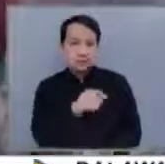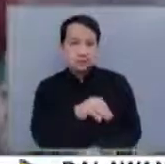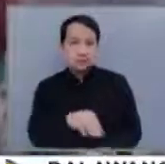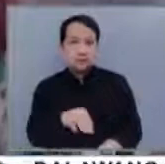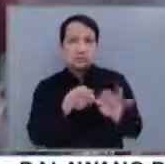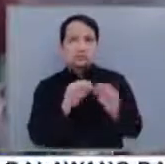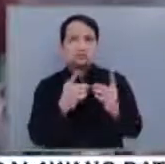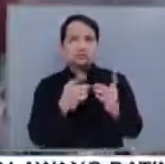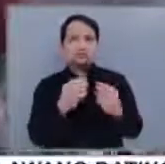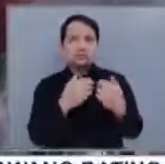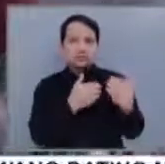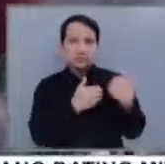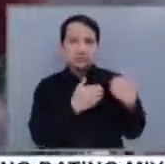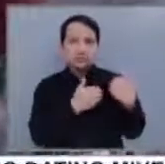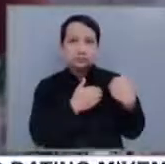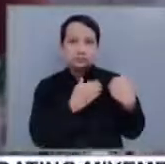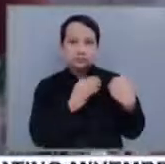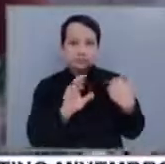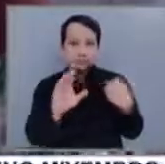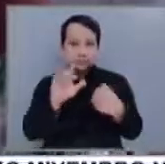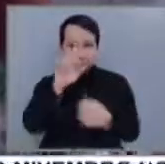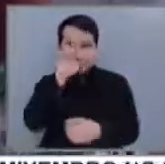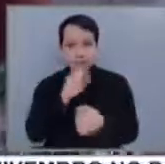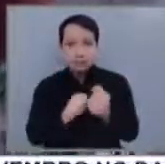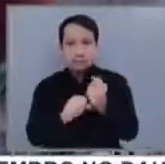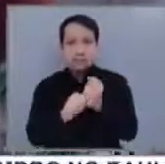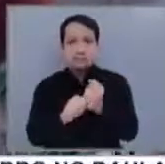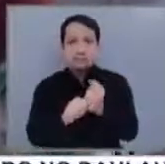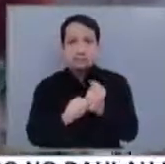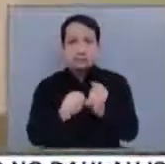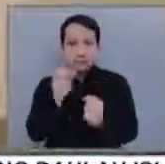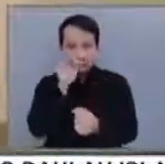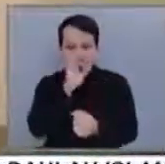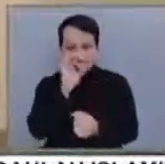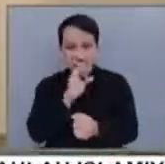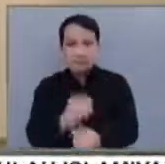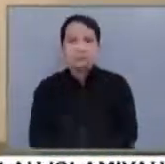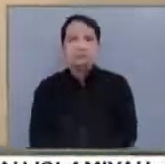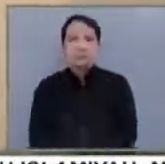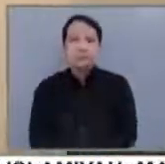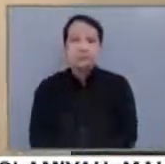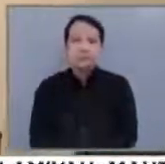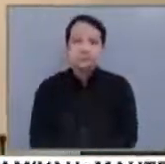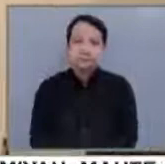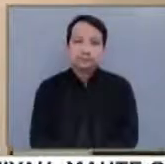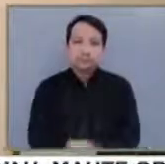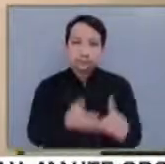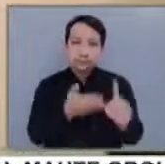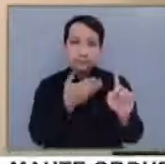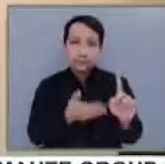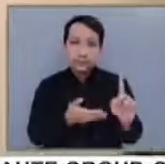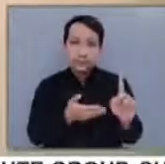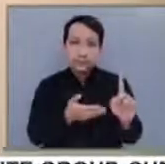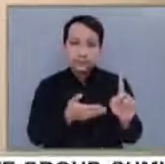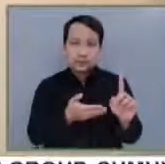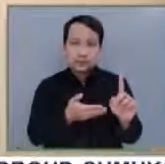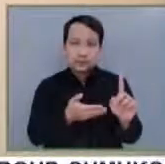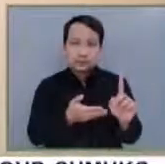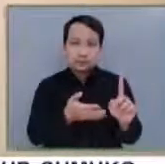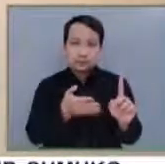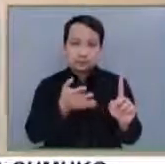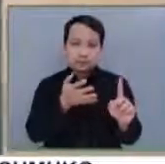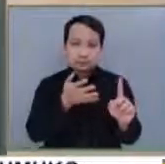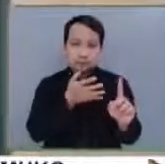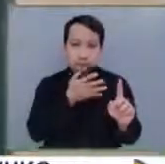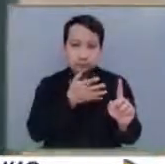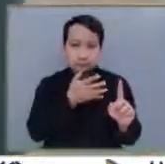sa pananampalataya ng mga Katolikong Pilipino. Siya ay tumatayong ina, kapatid at kaibigan na